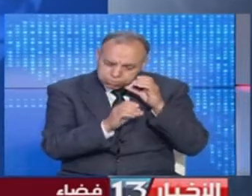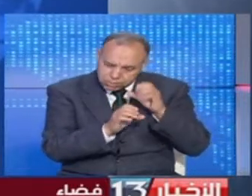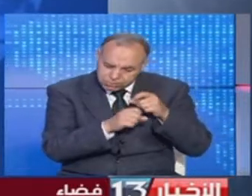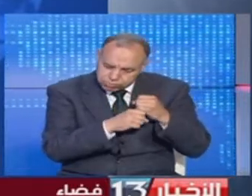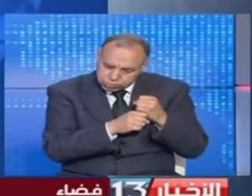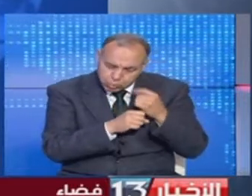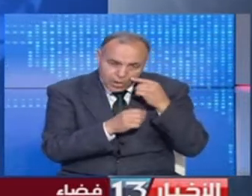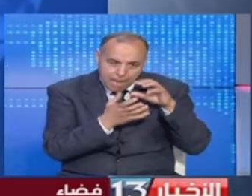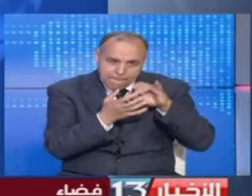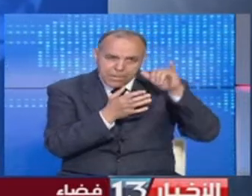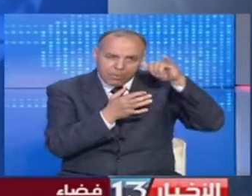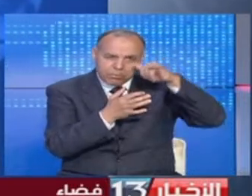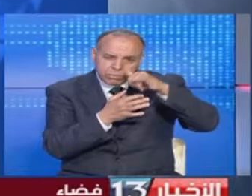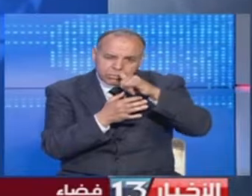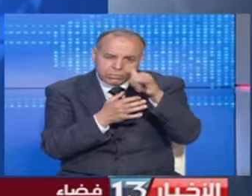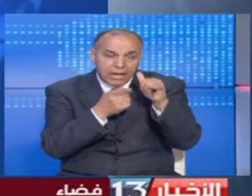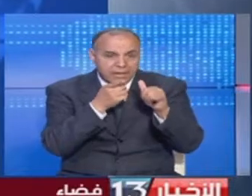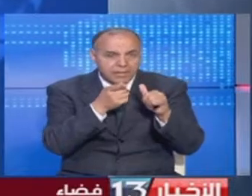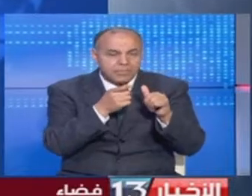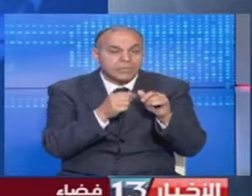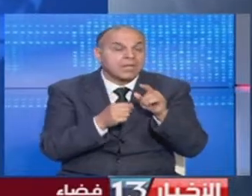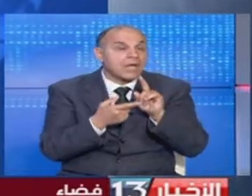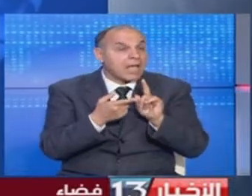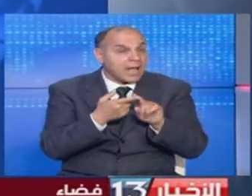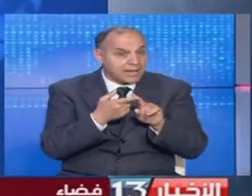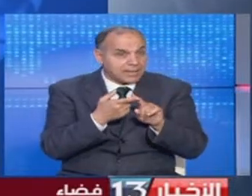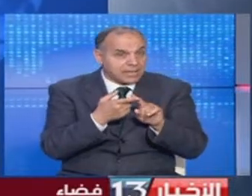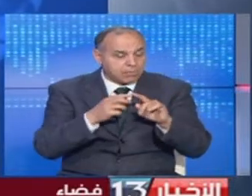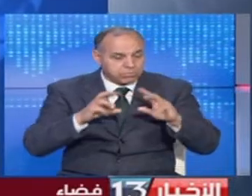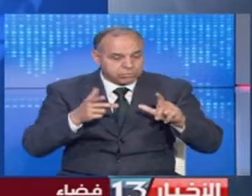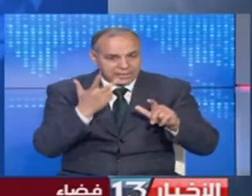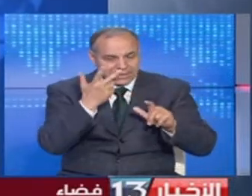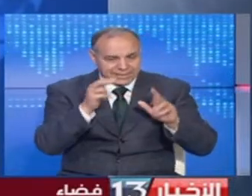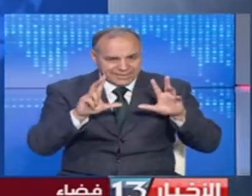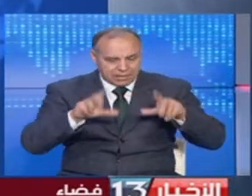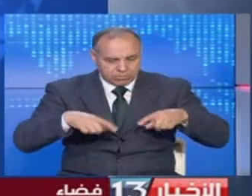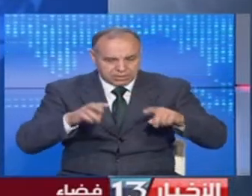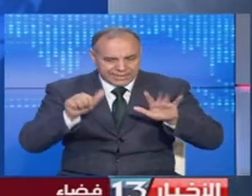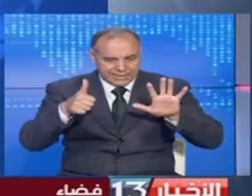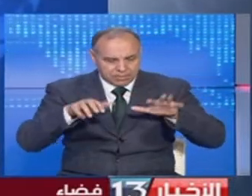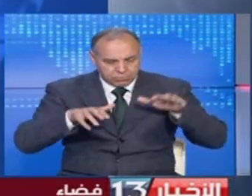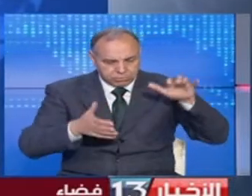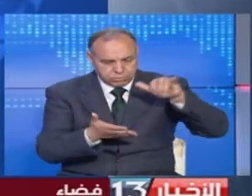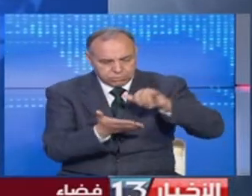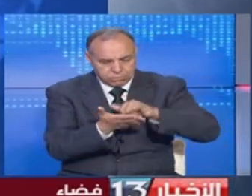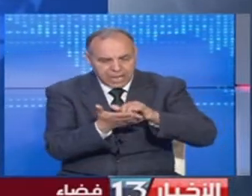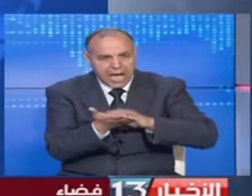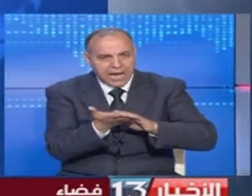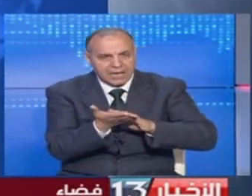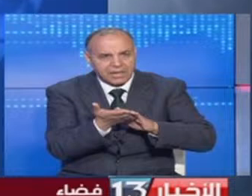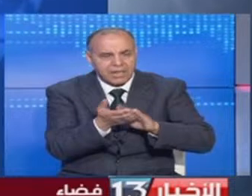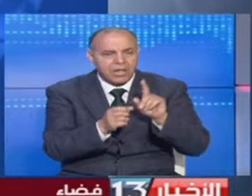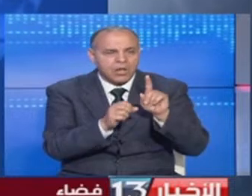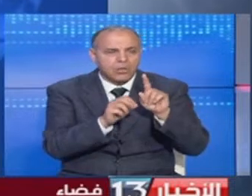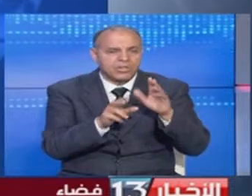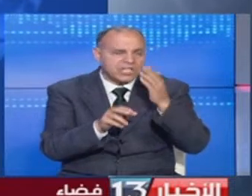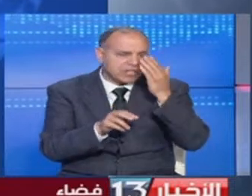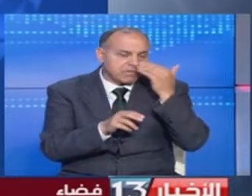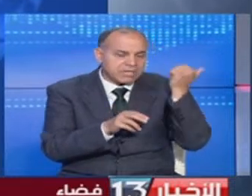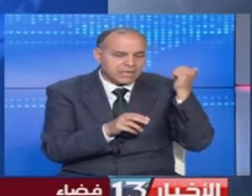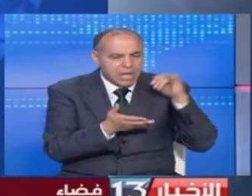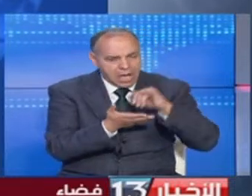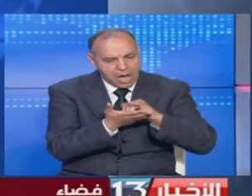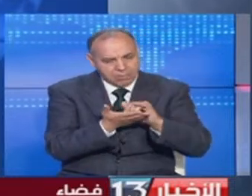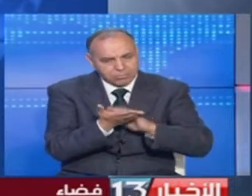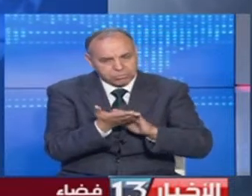على متن المركبه الجواله بيريز ذات العجلات السته التي هبطت على سطح المريخ الثامن عشر من في الماضي